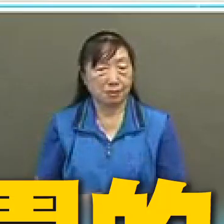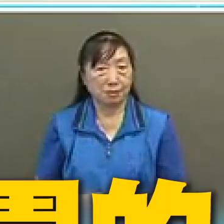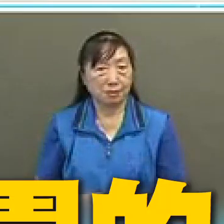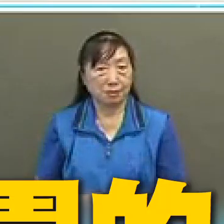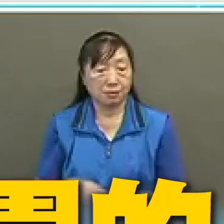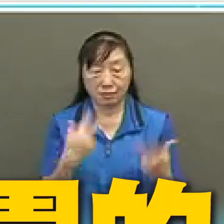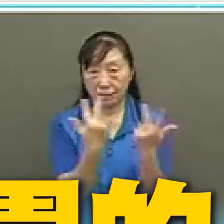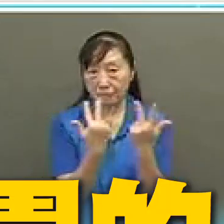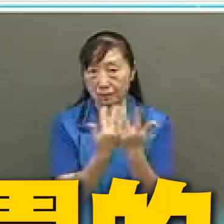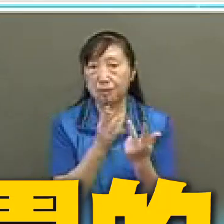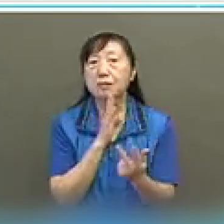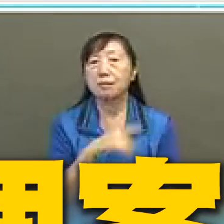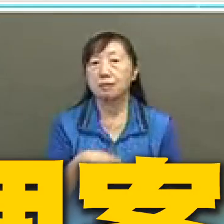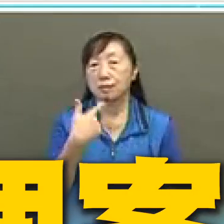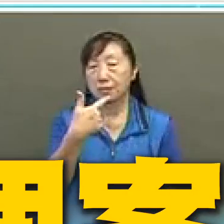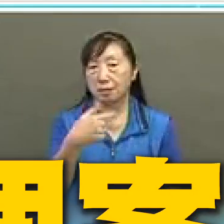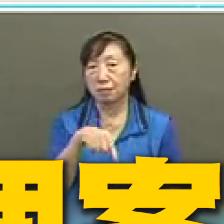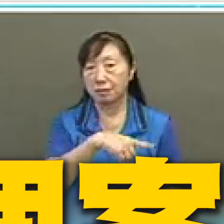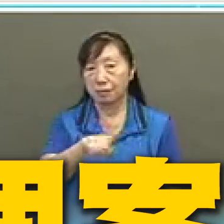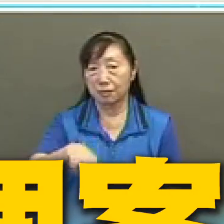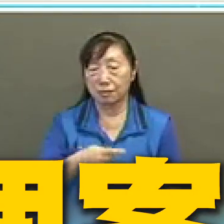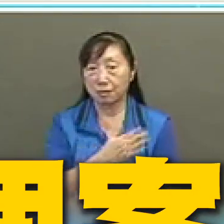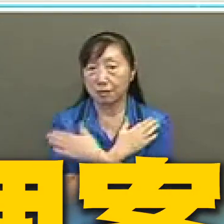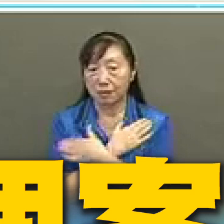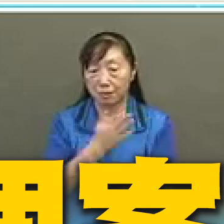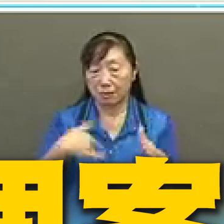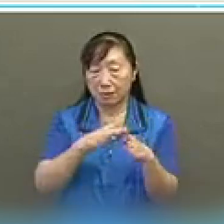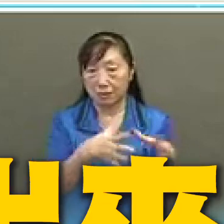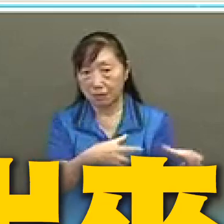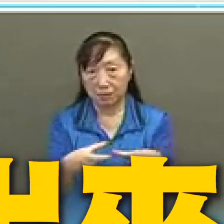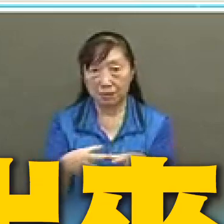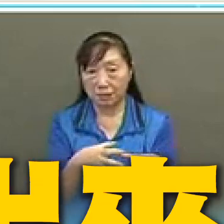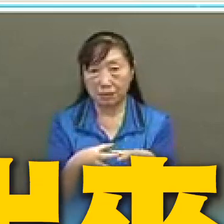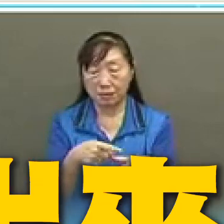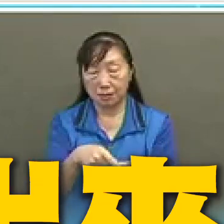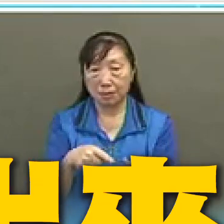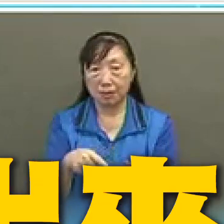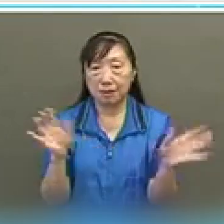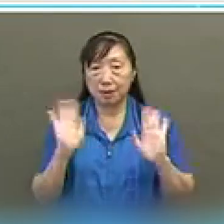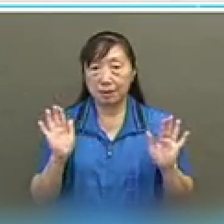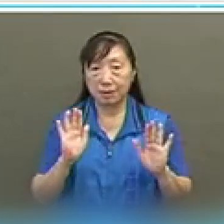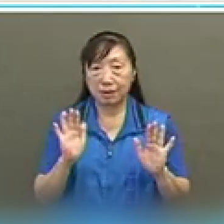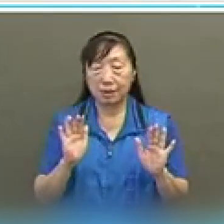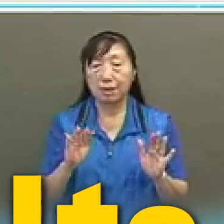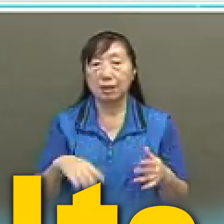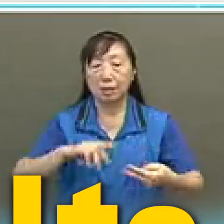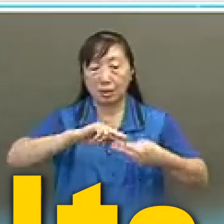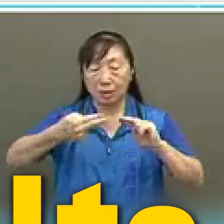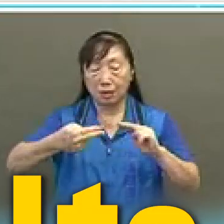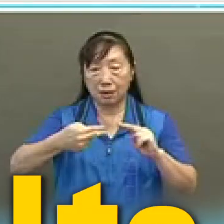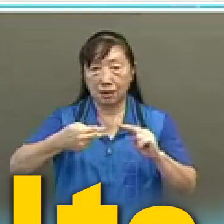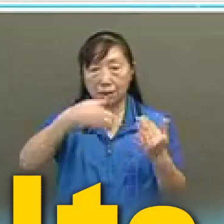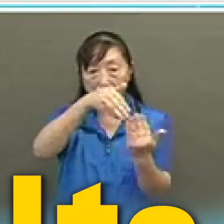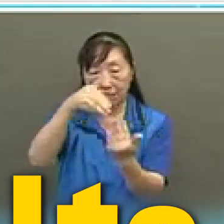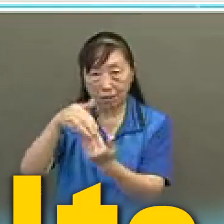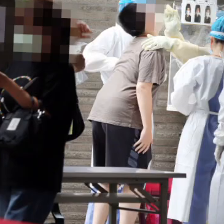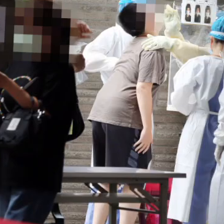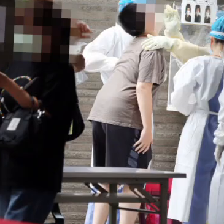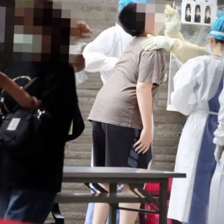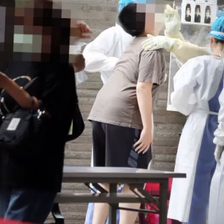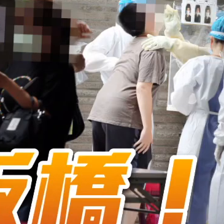新北市幼儿园的群聚确诊个案基因定序出来，确定是